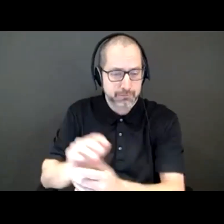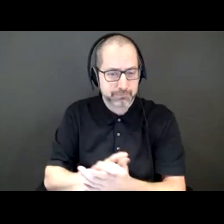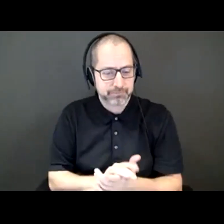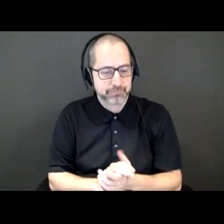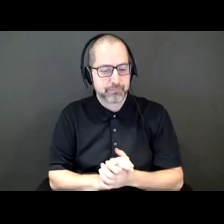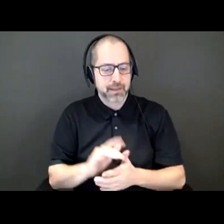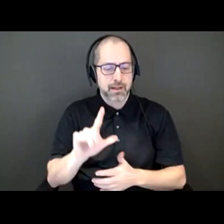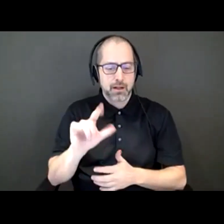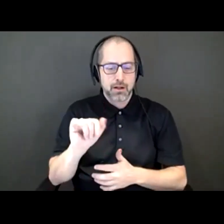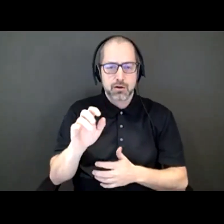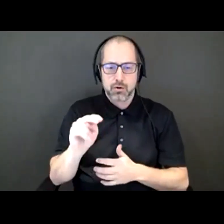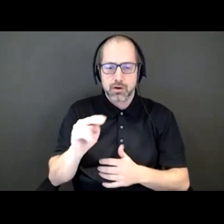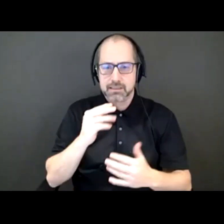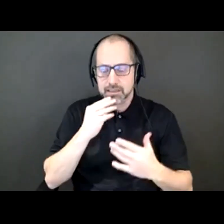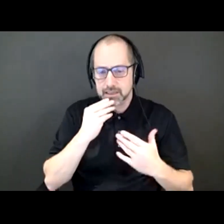merci